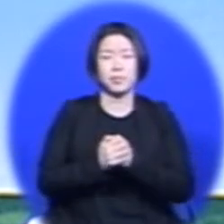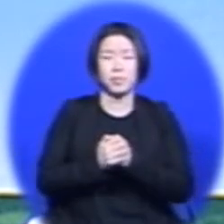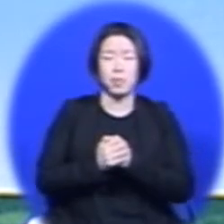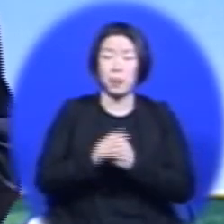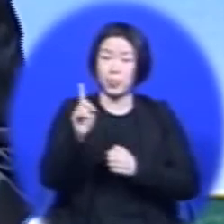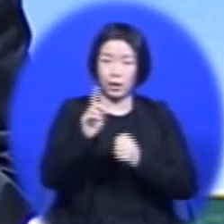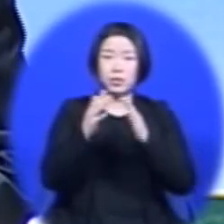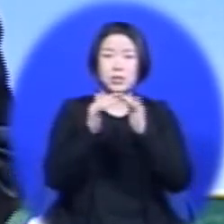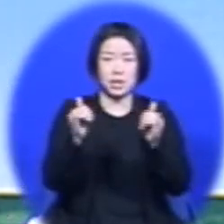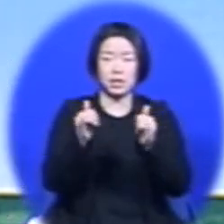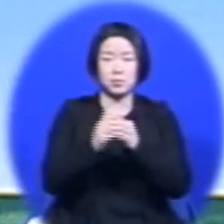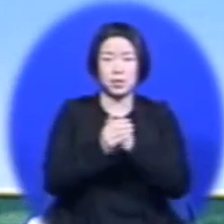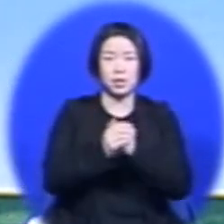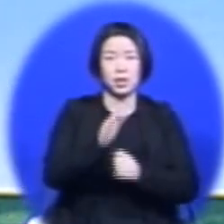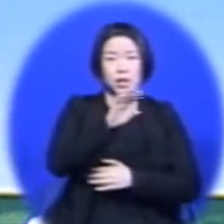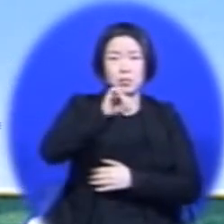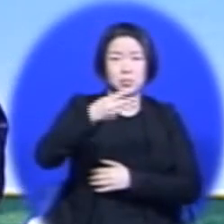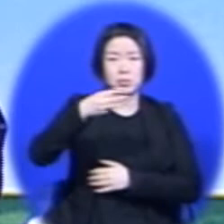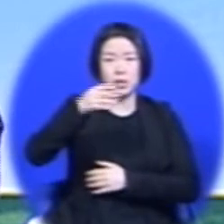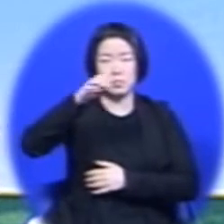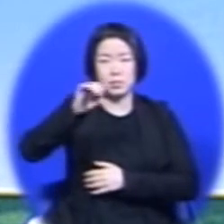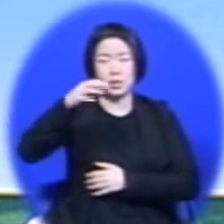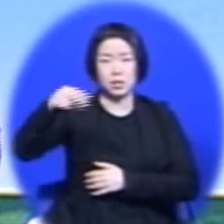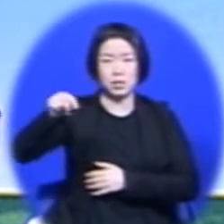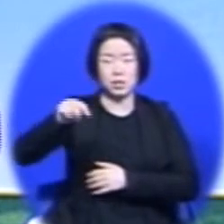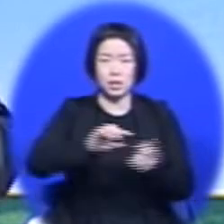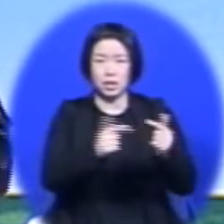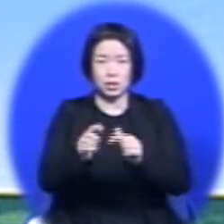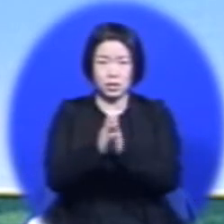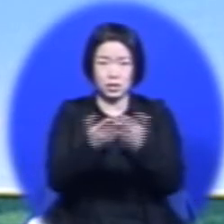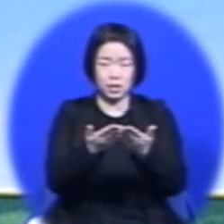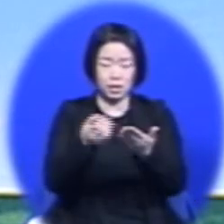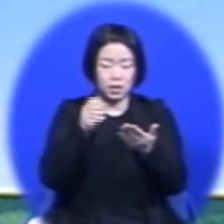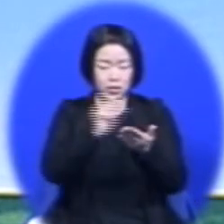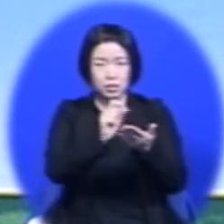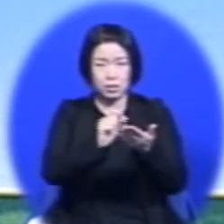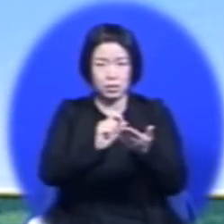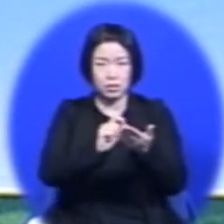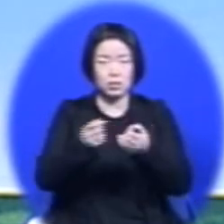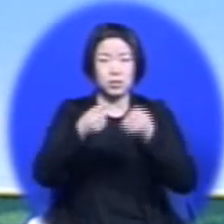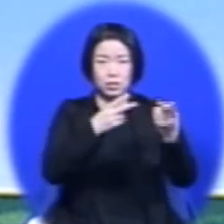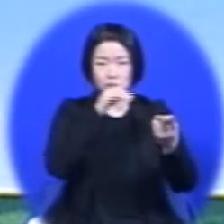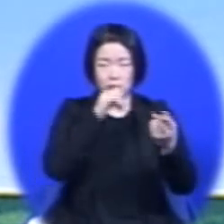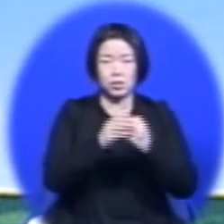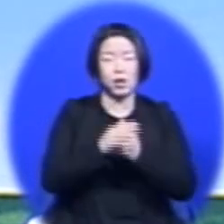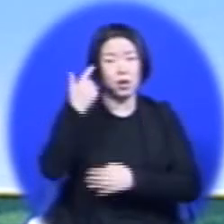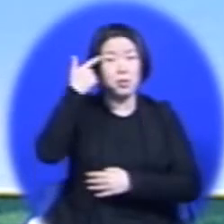어떤 사람이 브리티시 위클리라는 잡지 편집자에게 보낸 편지입니다.